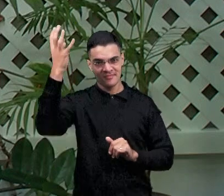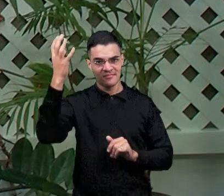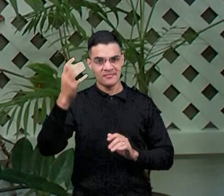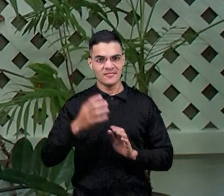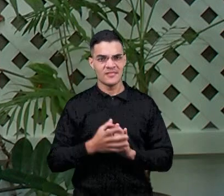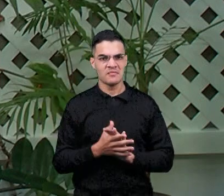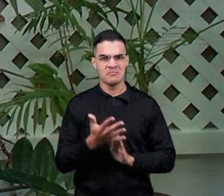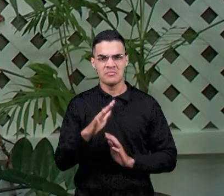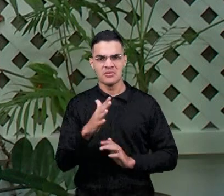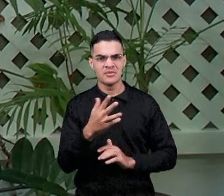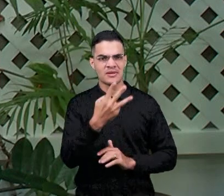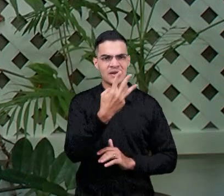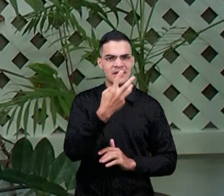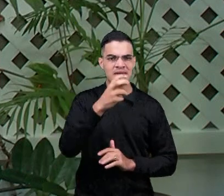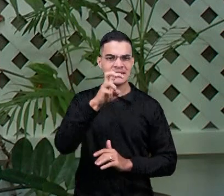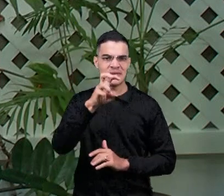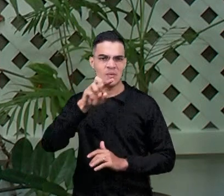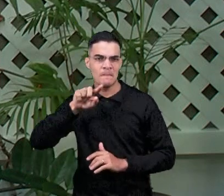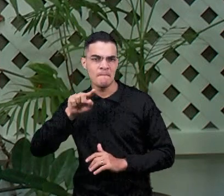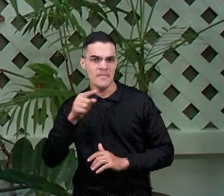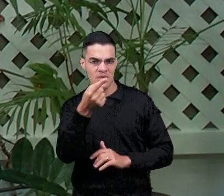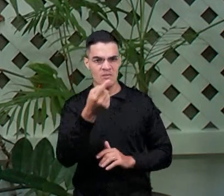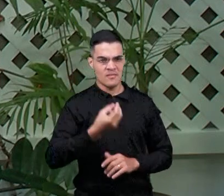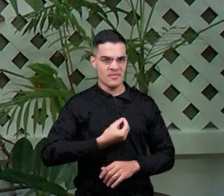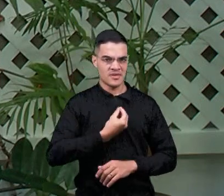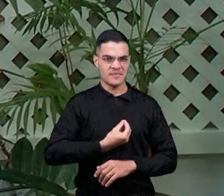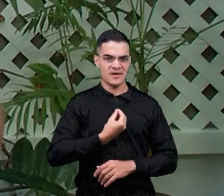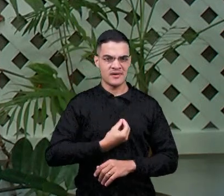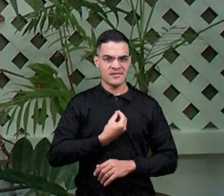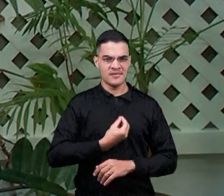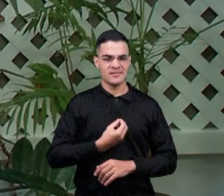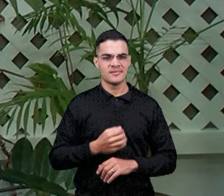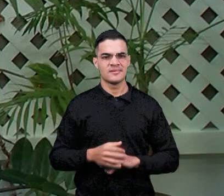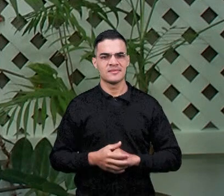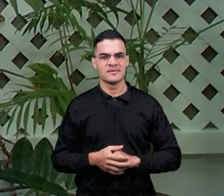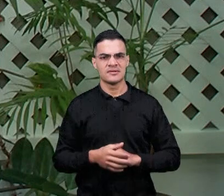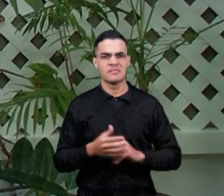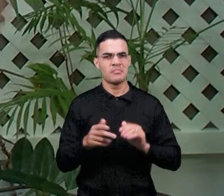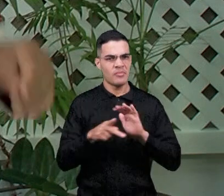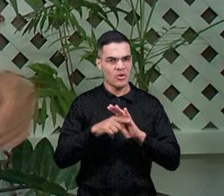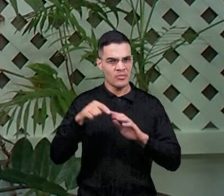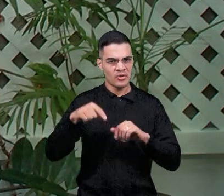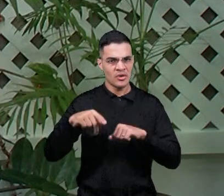pourquoi nous avons plus de 35 000 participations.